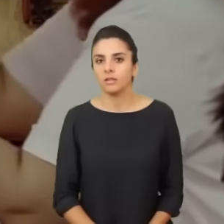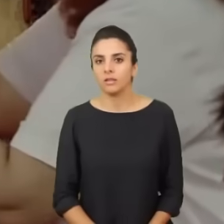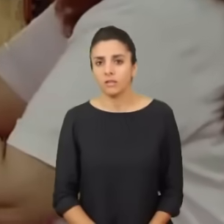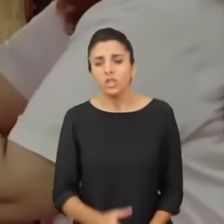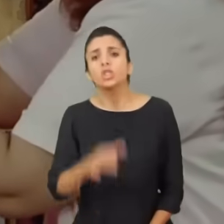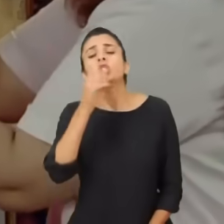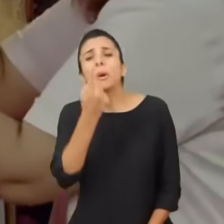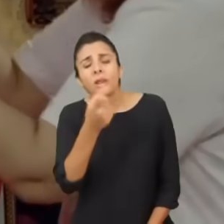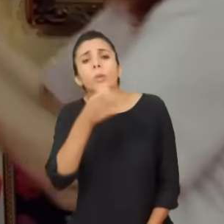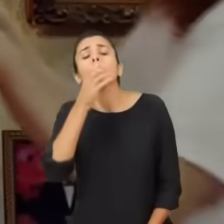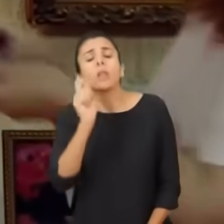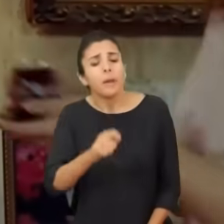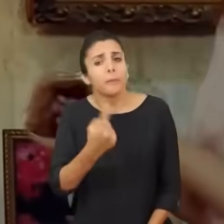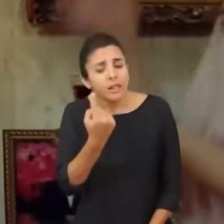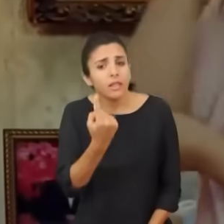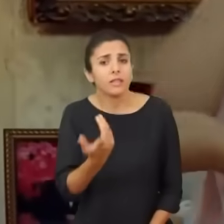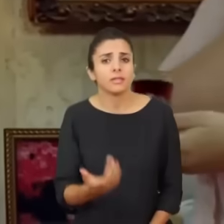Bir iç, yudum. Çay içirdi.